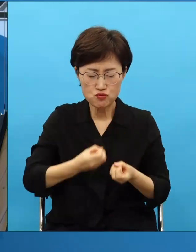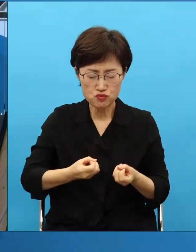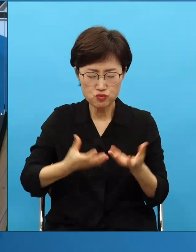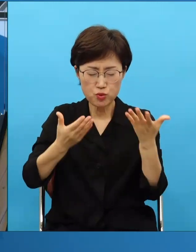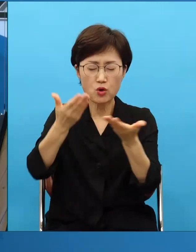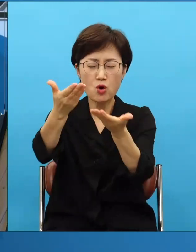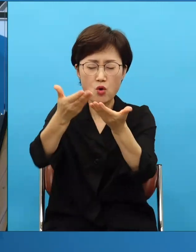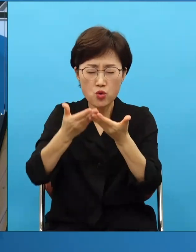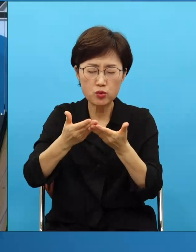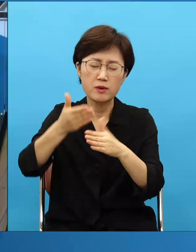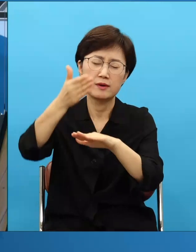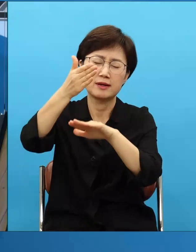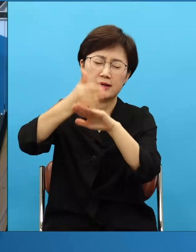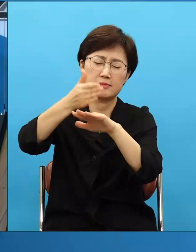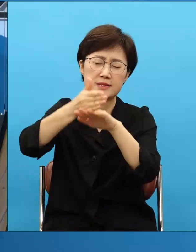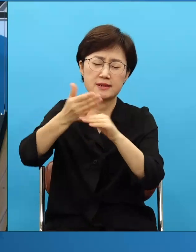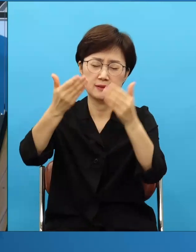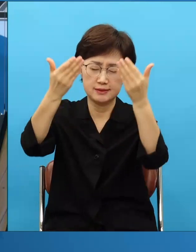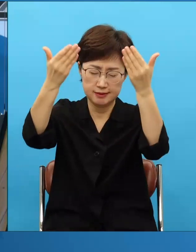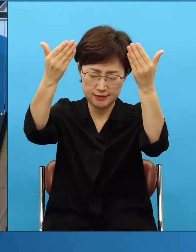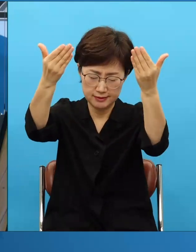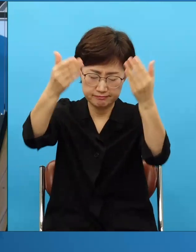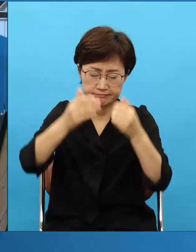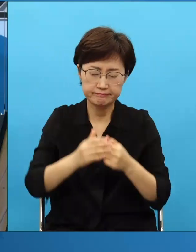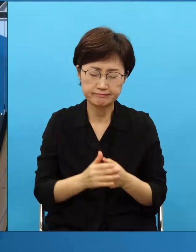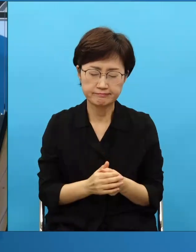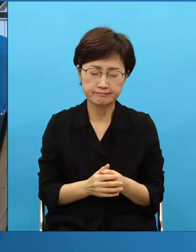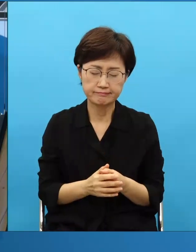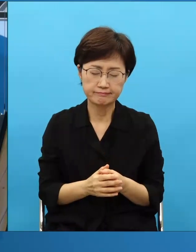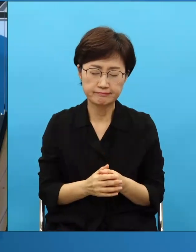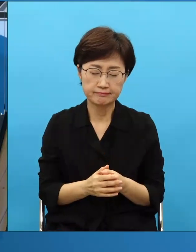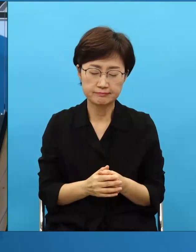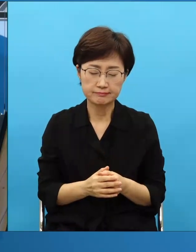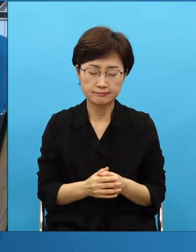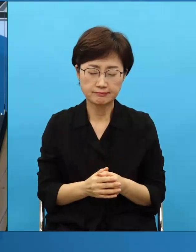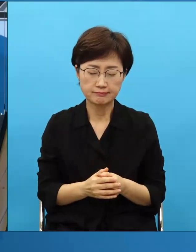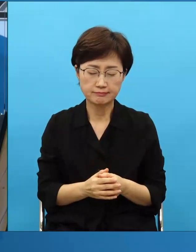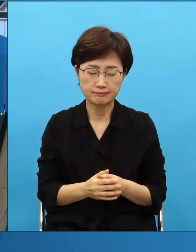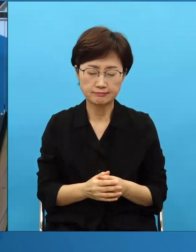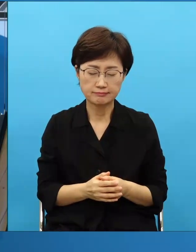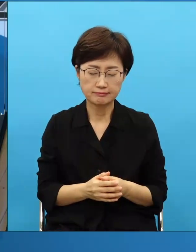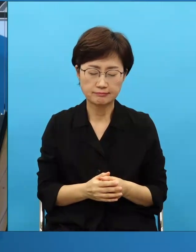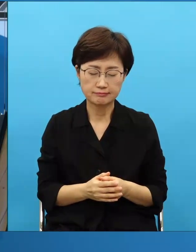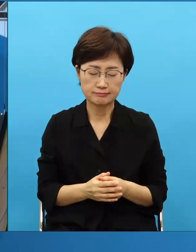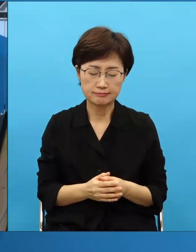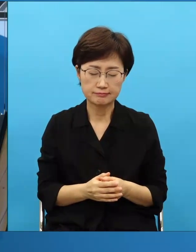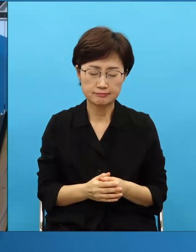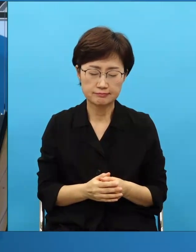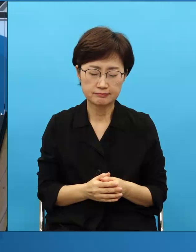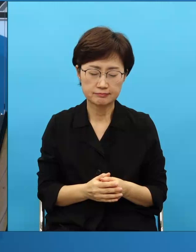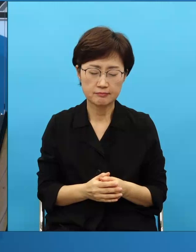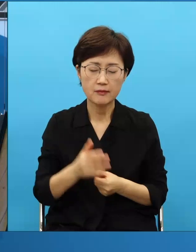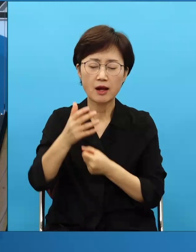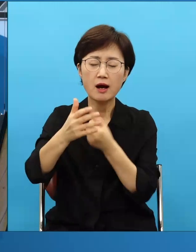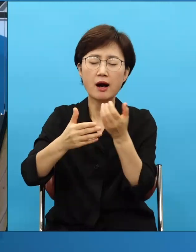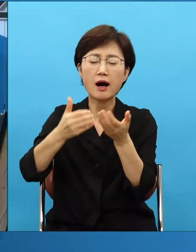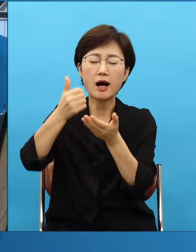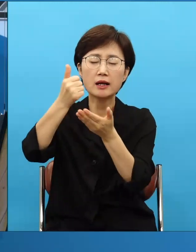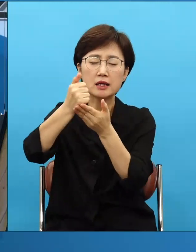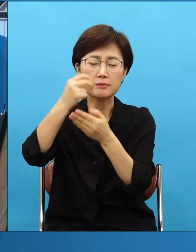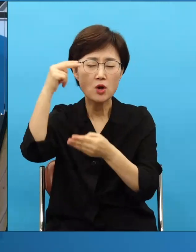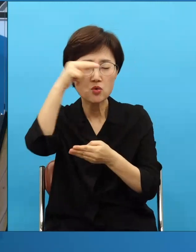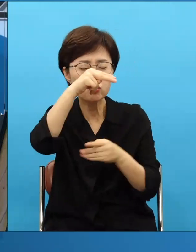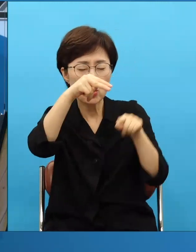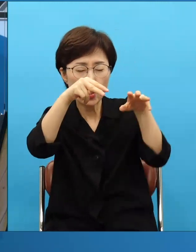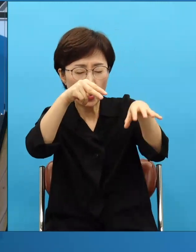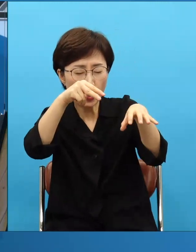the past year of the journey that we've taken and look forward to the new things that you will fulfill in praise and thanksgiving. 하나님의 시선과